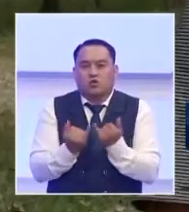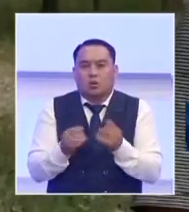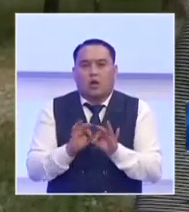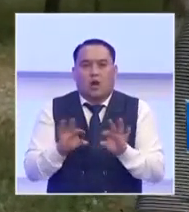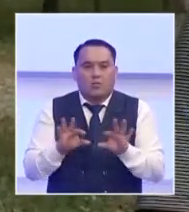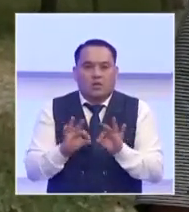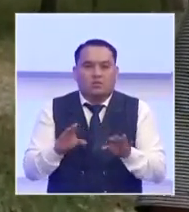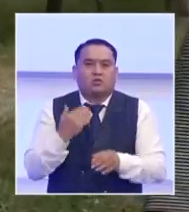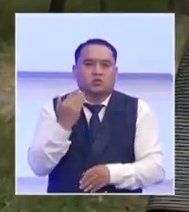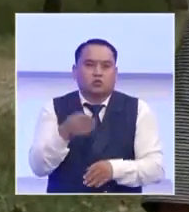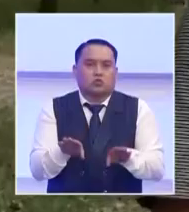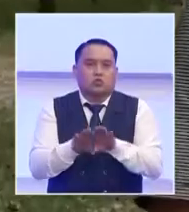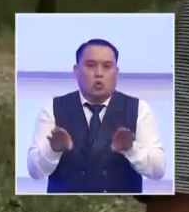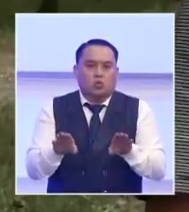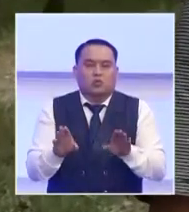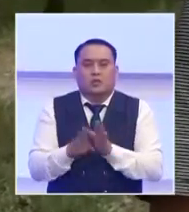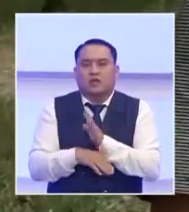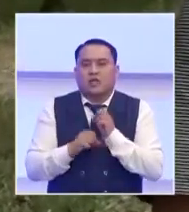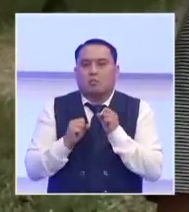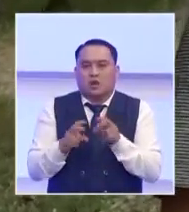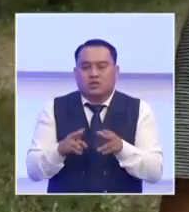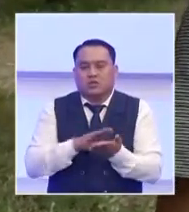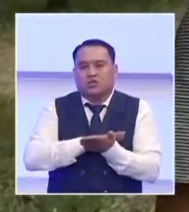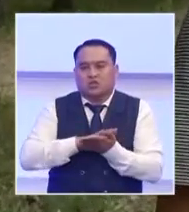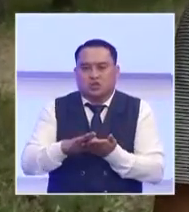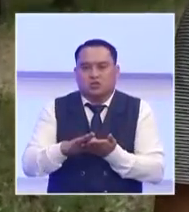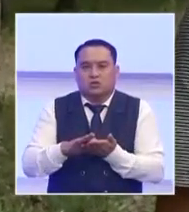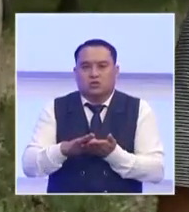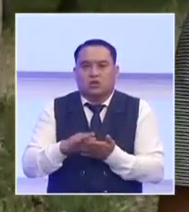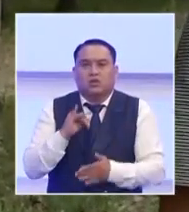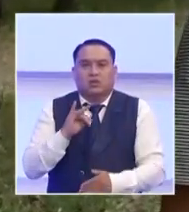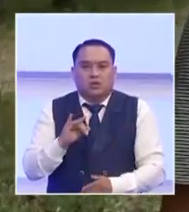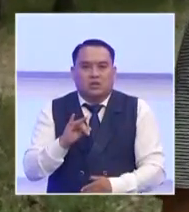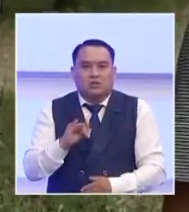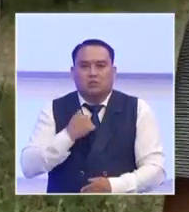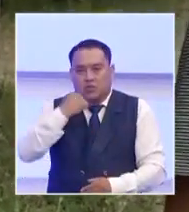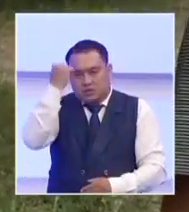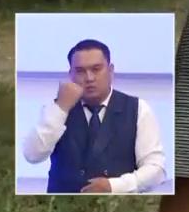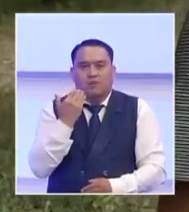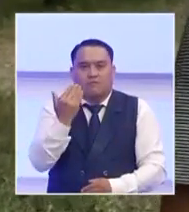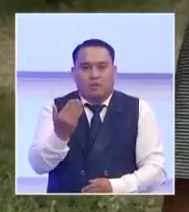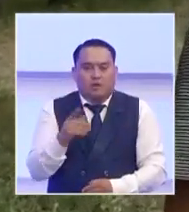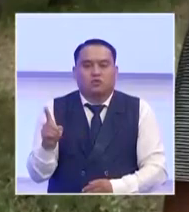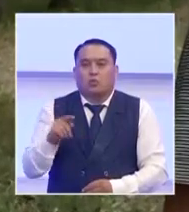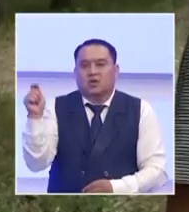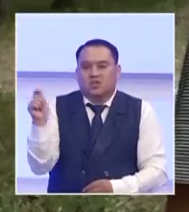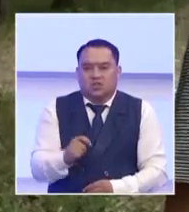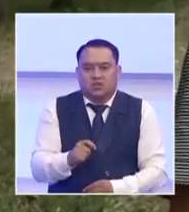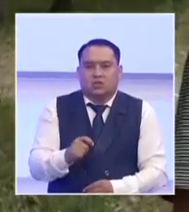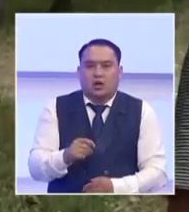чтоб соблюдали тоже граф пожарный безопасность санторю и спасибо вам что вы пришли